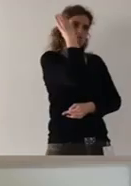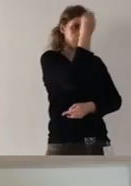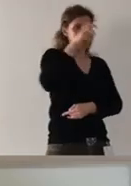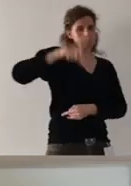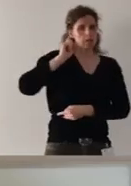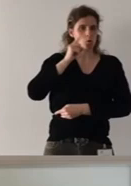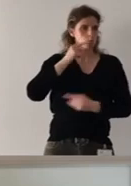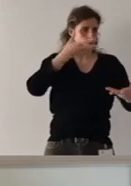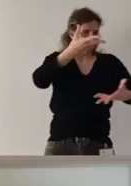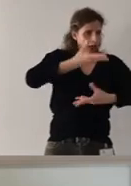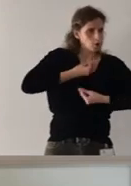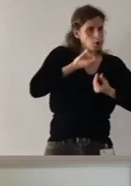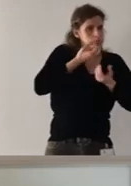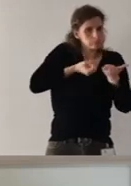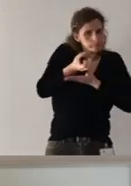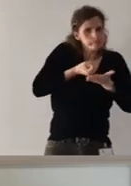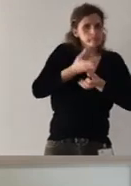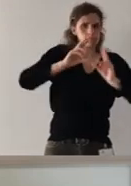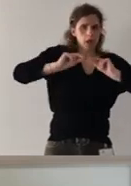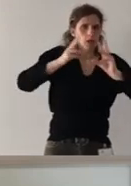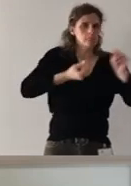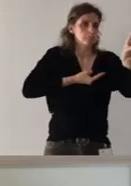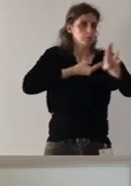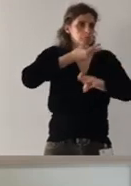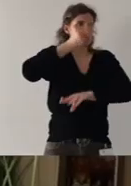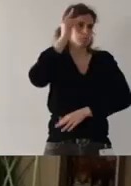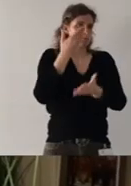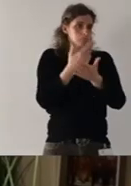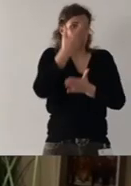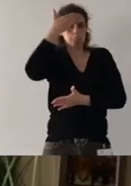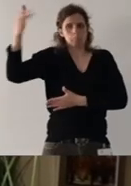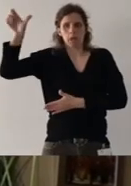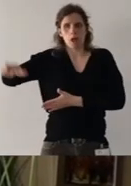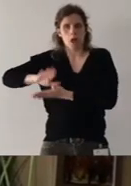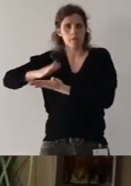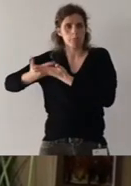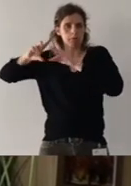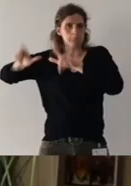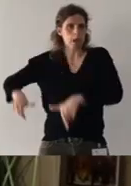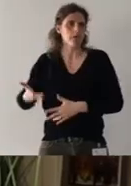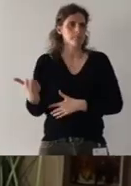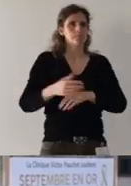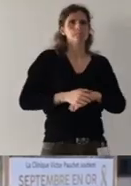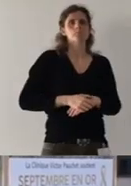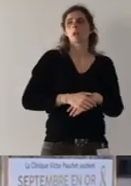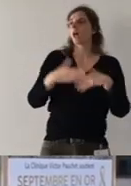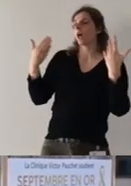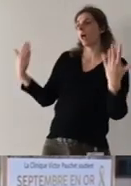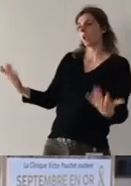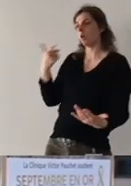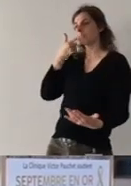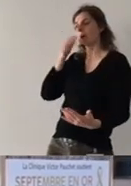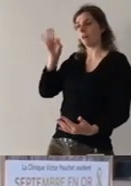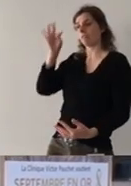puissent mieux accueillir les patients, leur donner plus d'explications, en l'absence de pouvoir recourir à Corinne